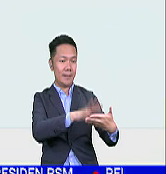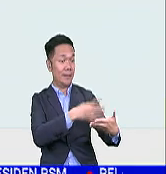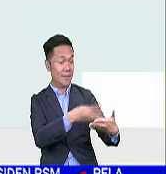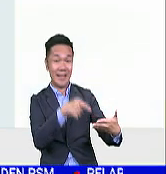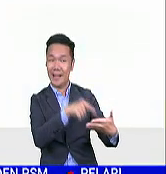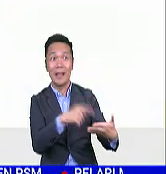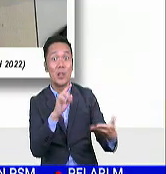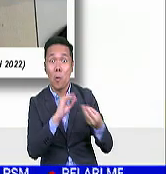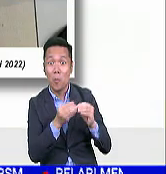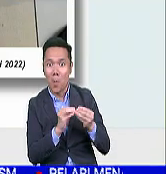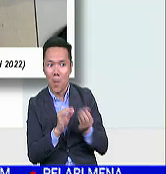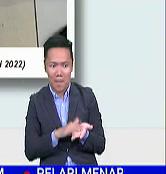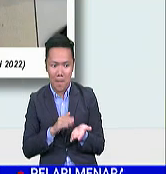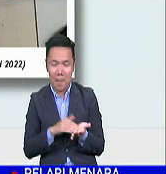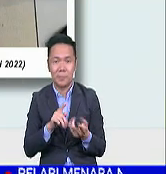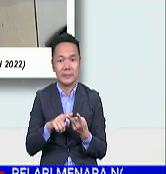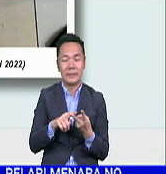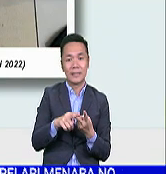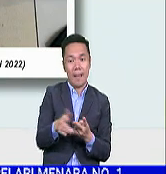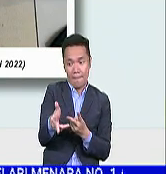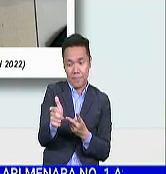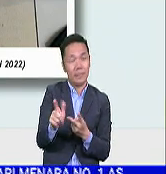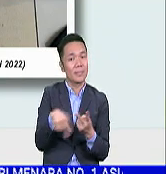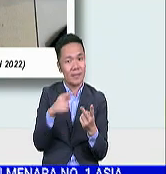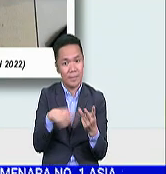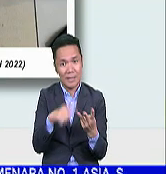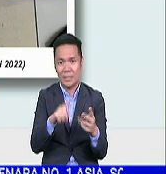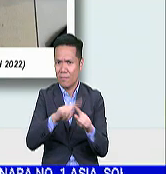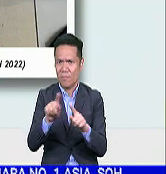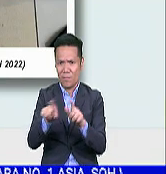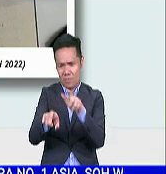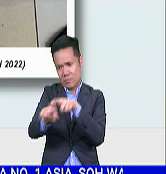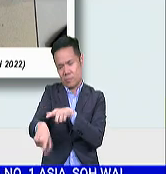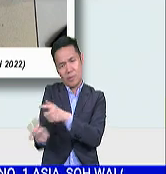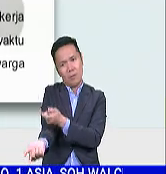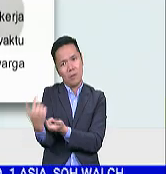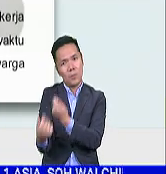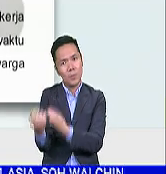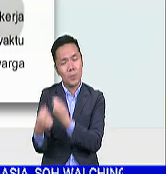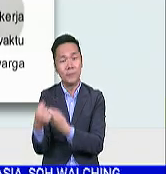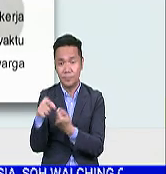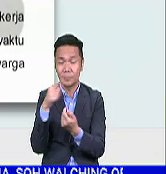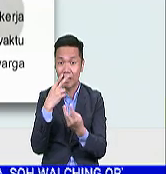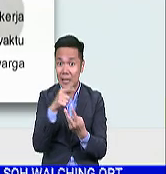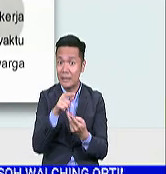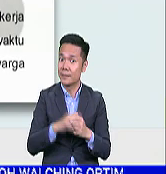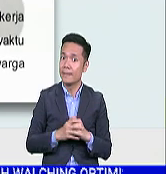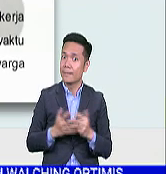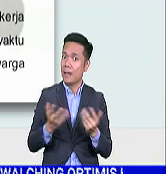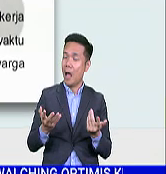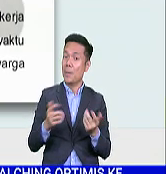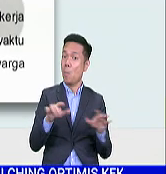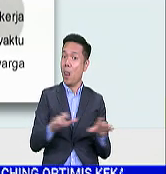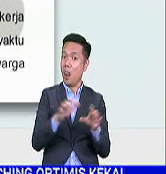pisau, senjata jenis plastik dan pelbagai jenis tangkal. Berdasarkan risikan awal, kumpulan ini bergiat aktif